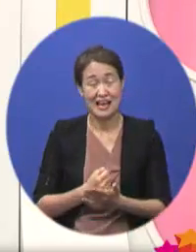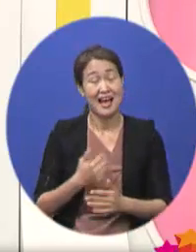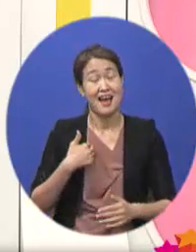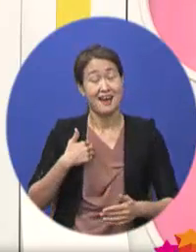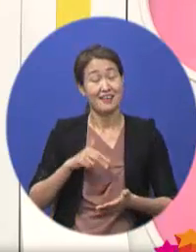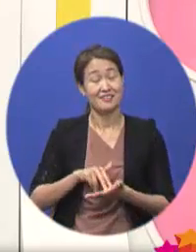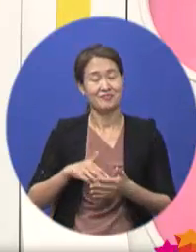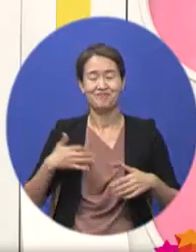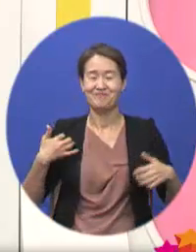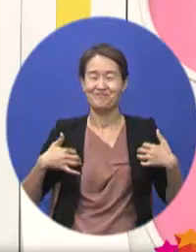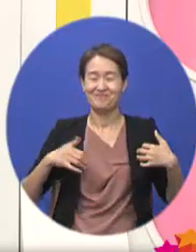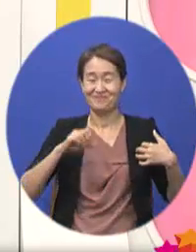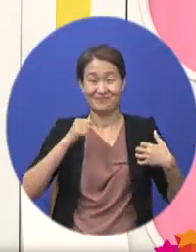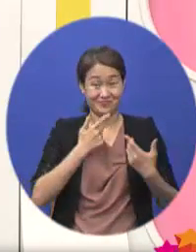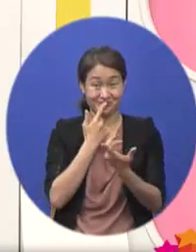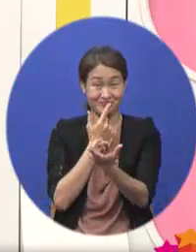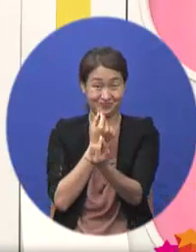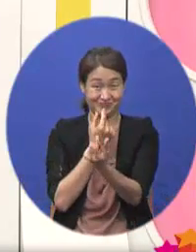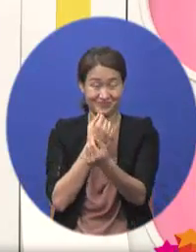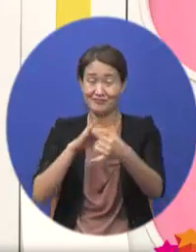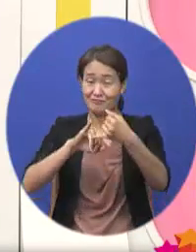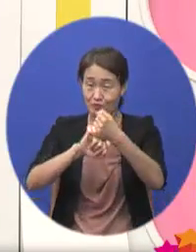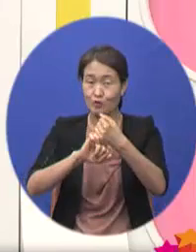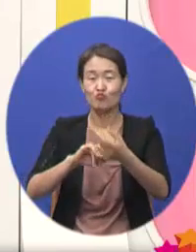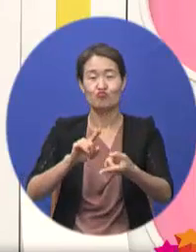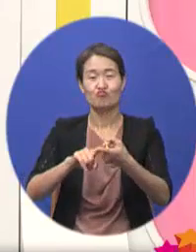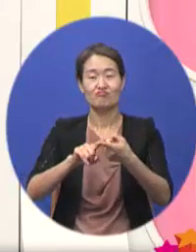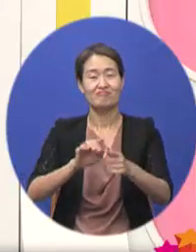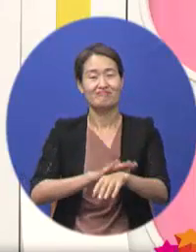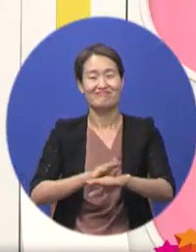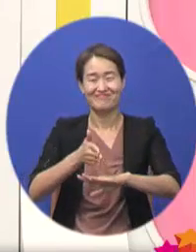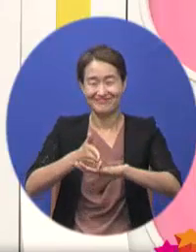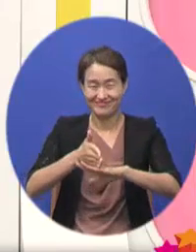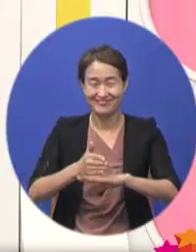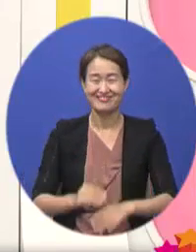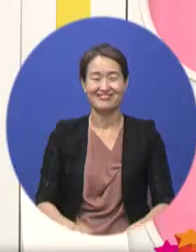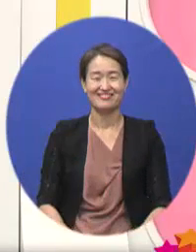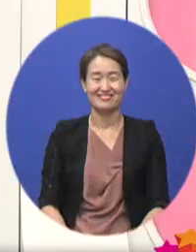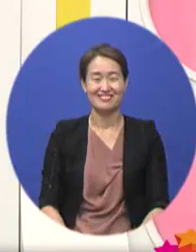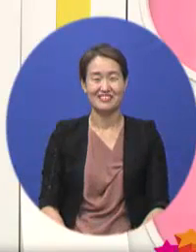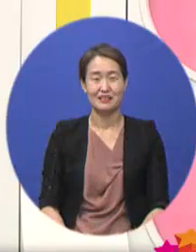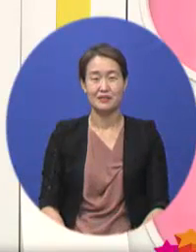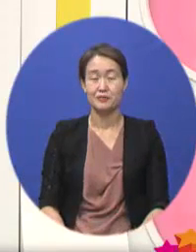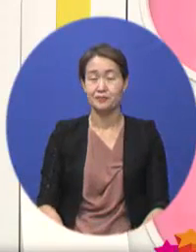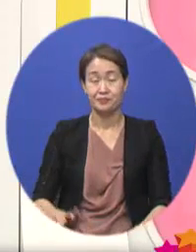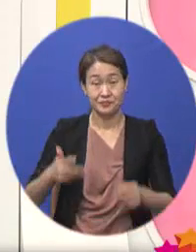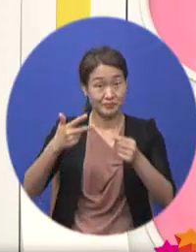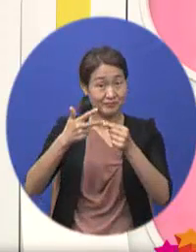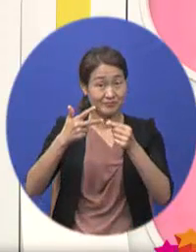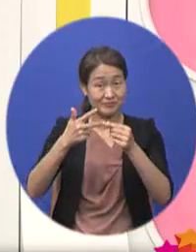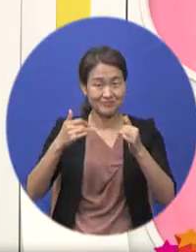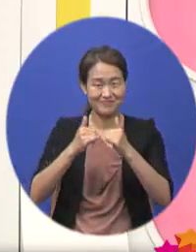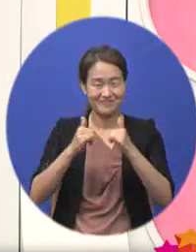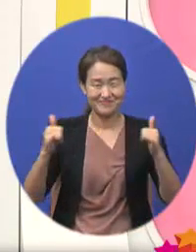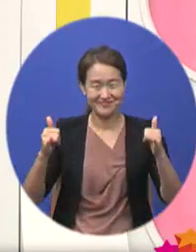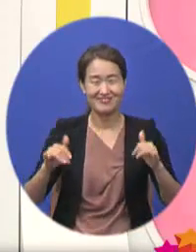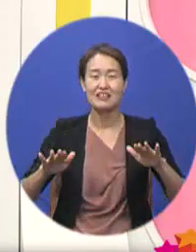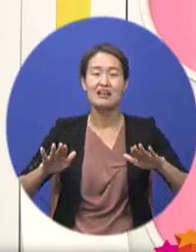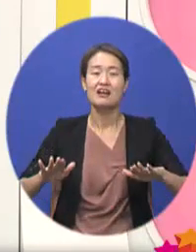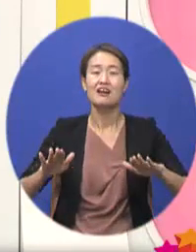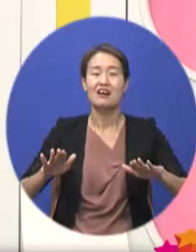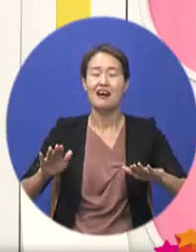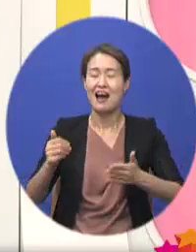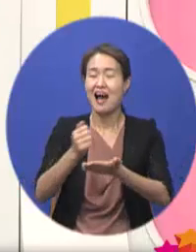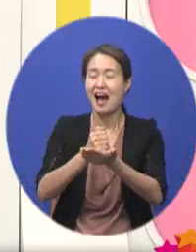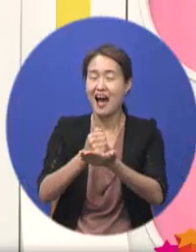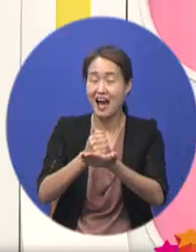좋아요. 아, 그 아무튼 좋아. 나도 네. 좋아. 네. 또 약속을 지켜주셨어. 어, 예, 감사합니다. 자, 이제 일곱 번째 참가자. 자, 오늘 행운의